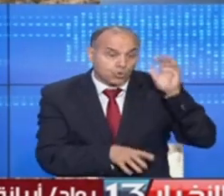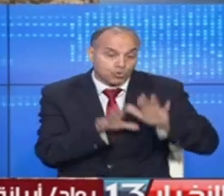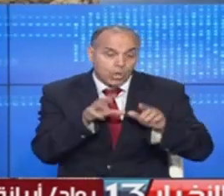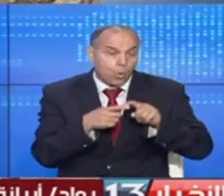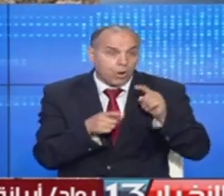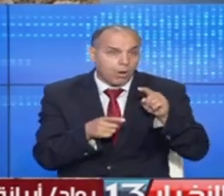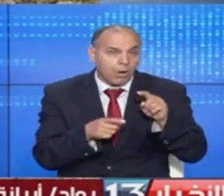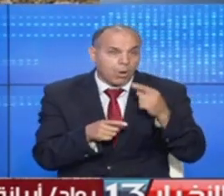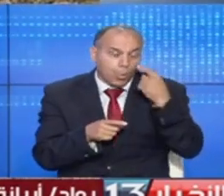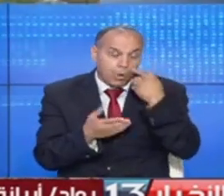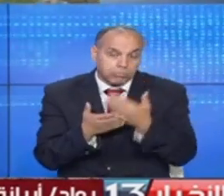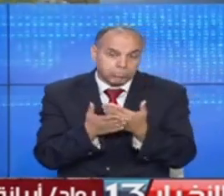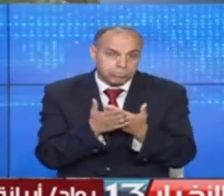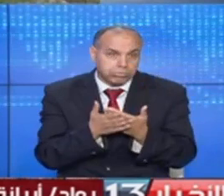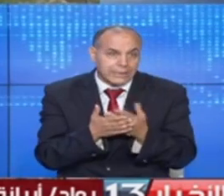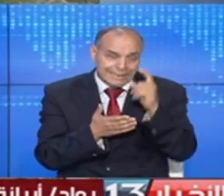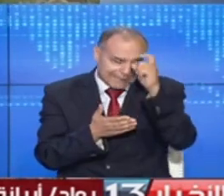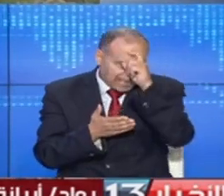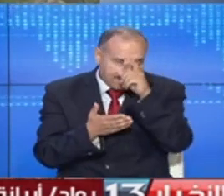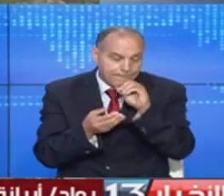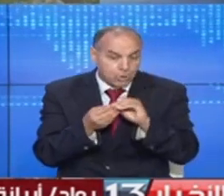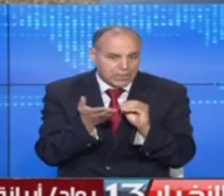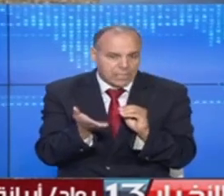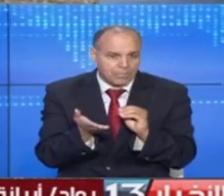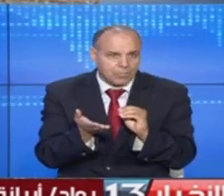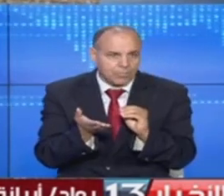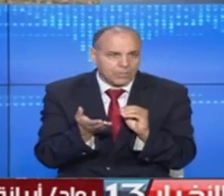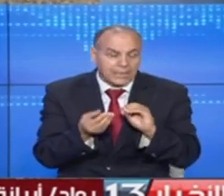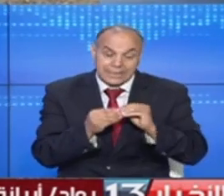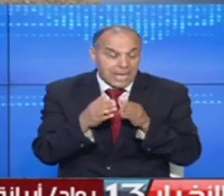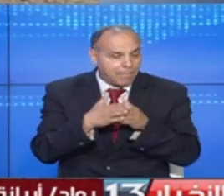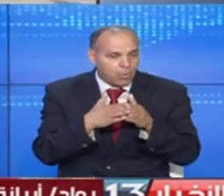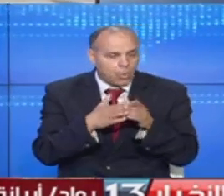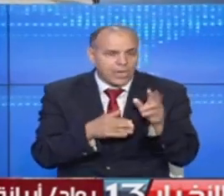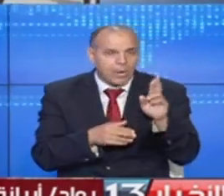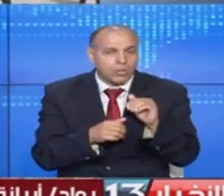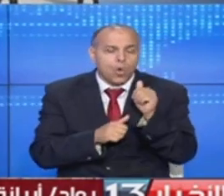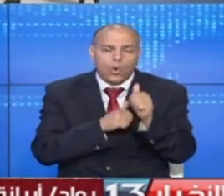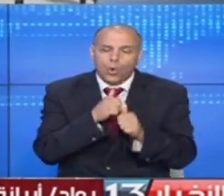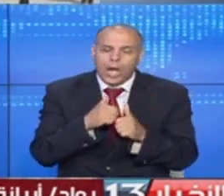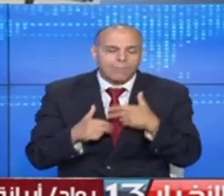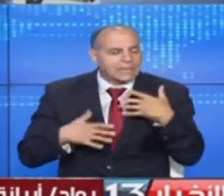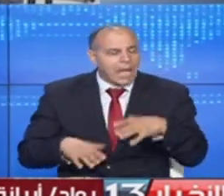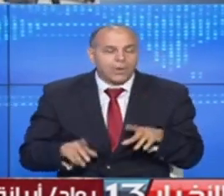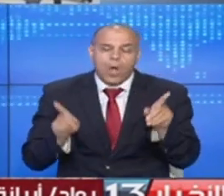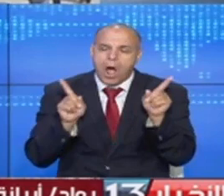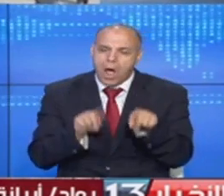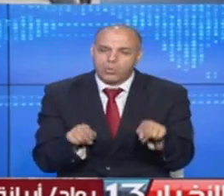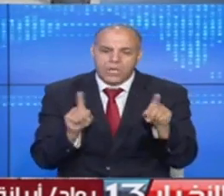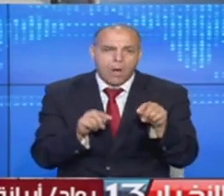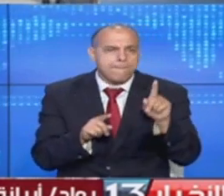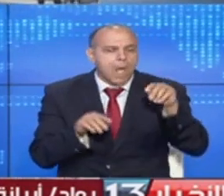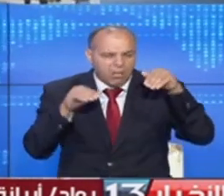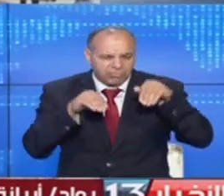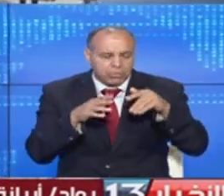كانت خير دليل على تعقد هذه المساله وتازمها في ضوء كل عام واحنا تعبير والعام واحنا